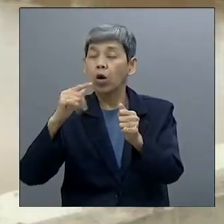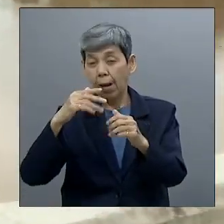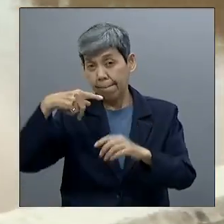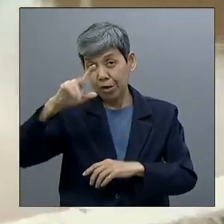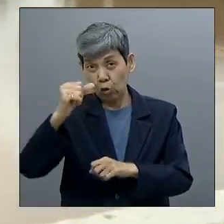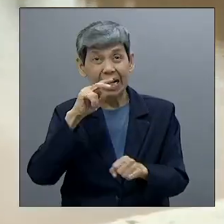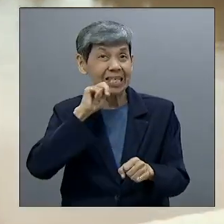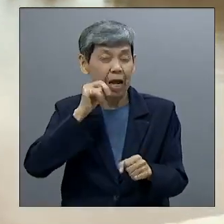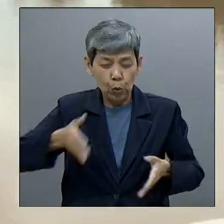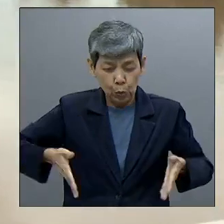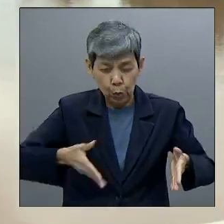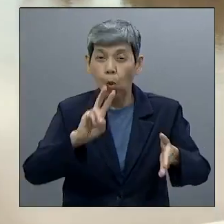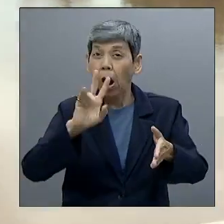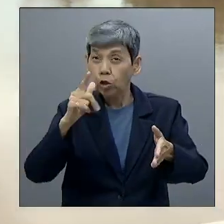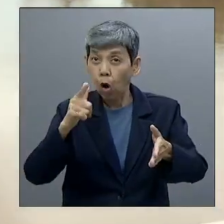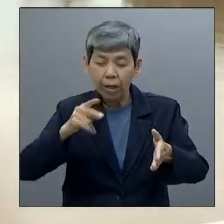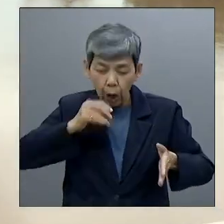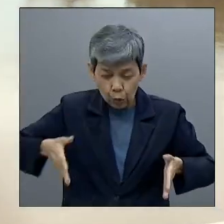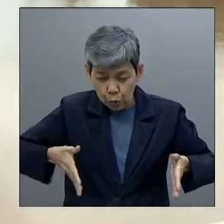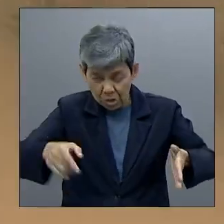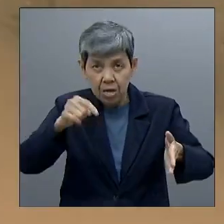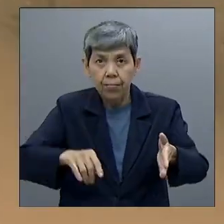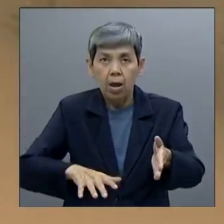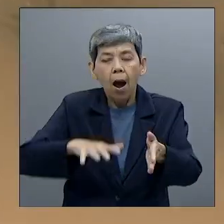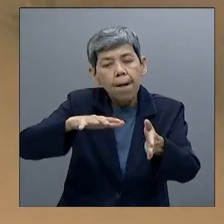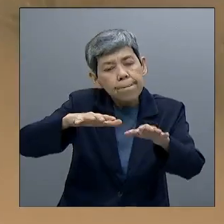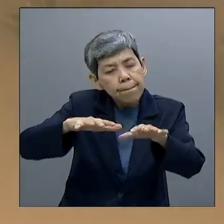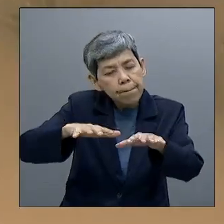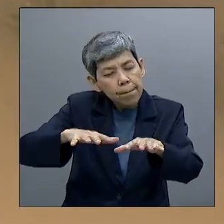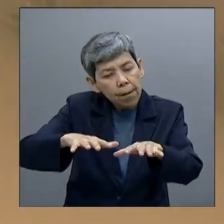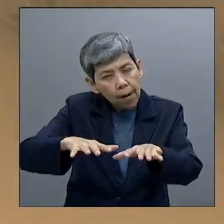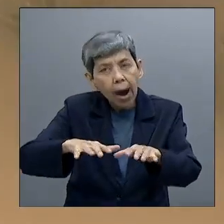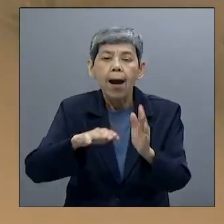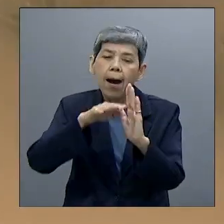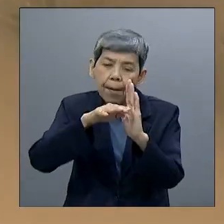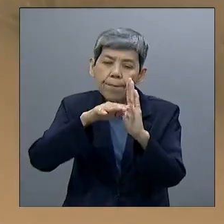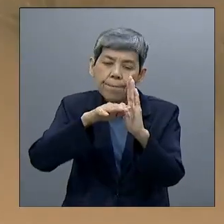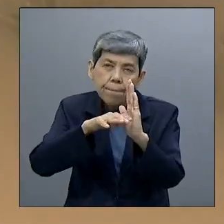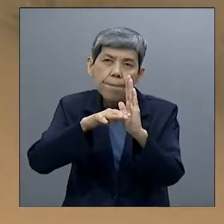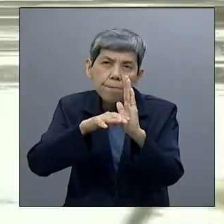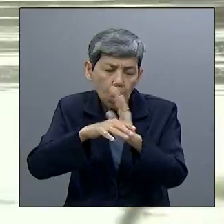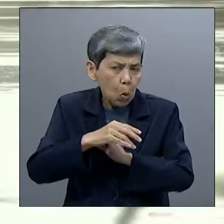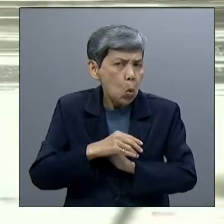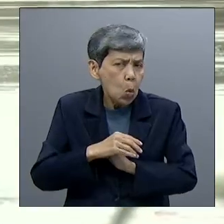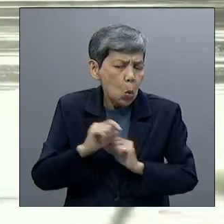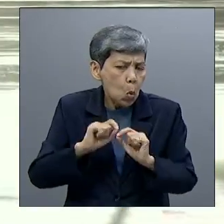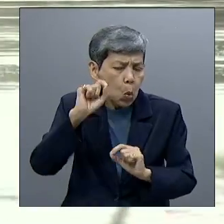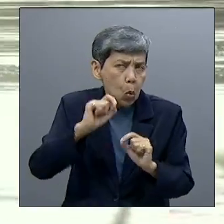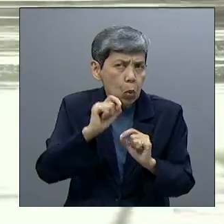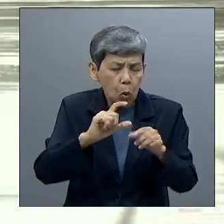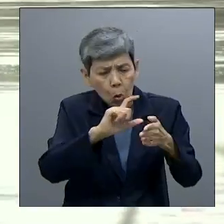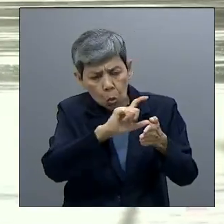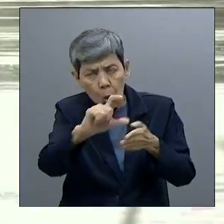นี้น้ำในแม่น้ำวังทองหรือว่าลำน้ำเข็ดลดระดับลงต่อเนื่องชั่วโมงนึง 1-3 ซมแต่ว่าก็ยังสูงกว่าตลิ่ง14ซ